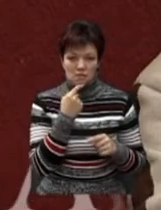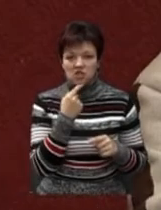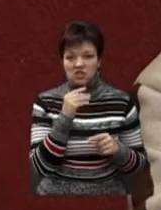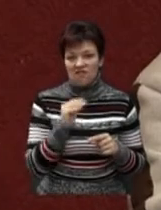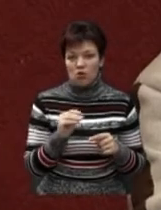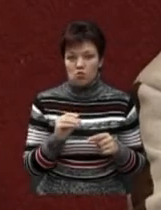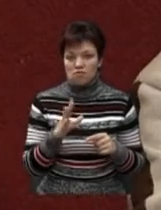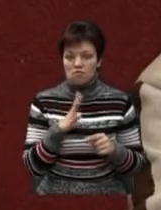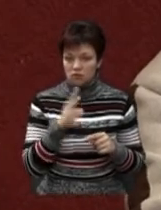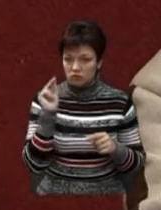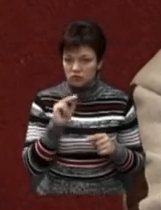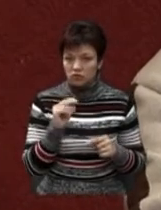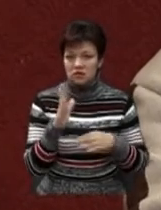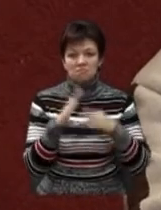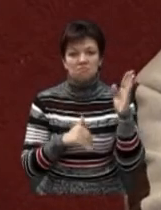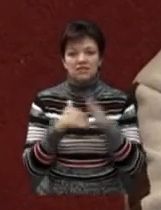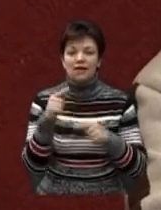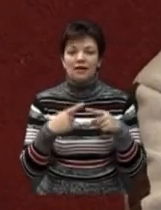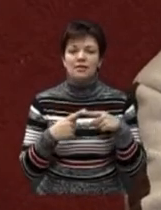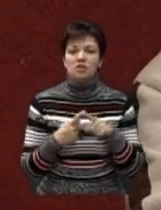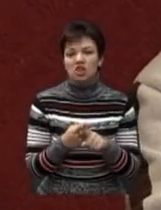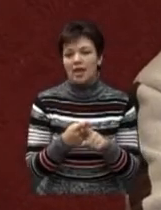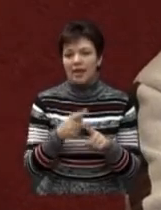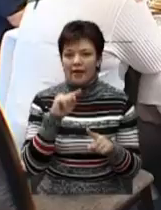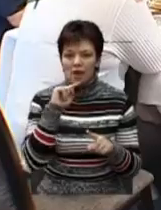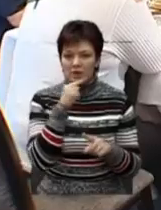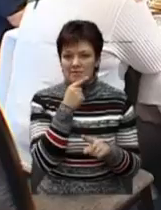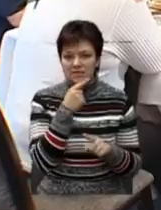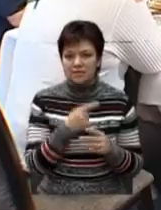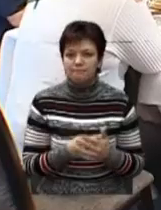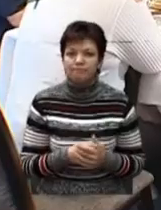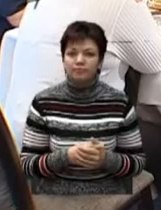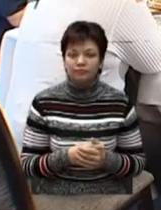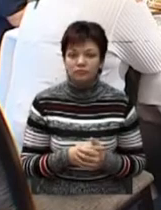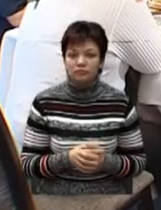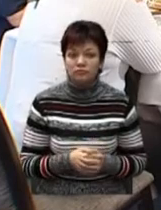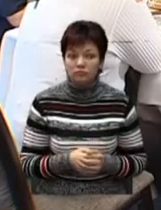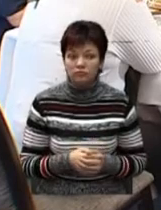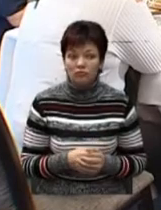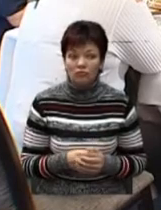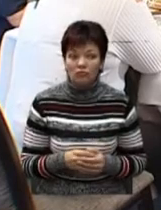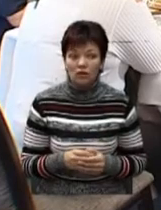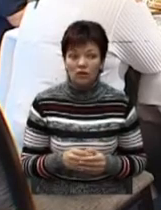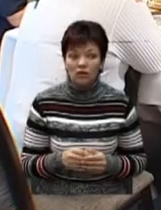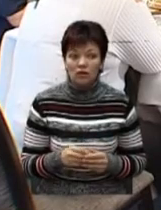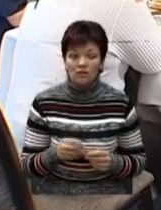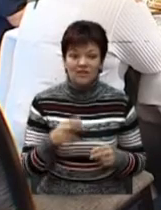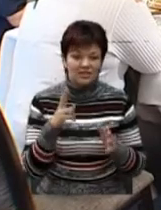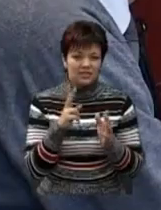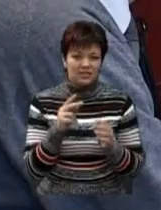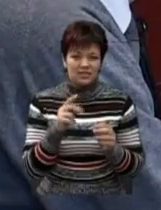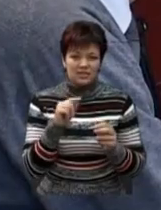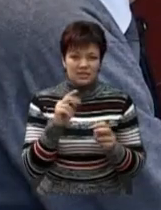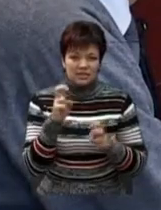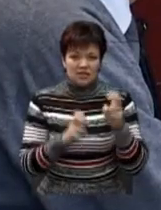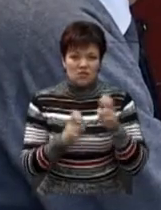труда находится, и получил специальность инженера-экономиста. Что касается работы, то 15 лет завод Малышева